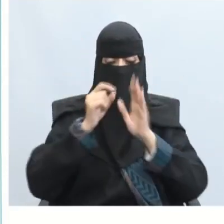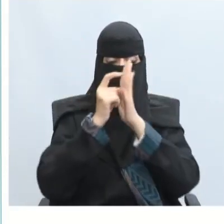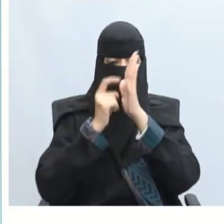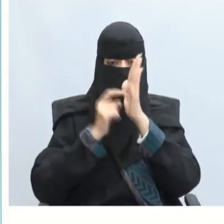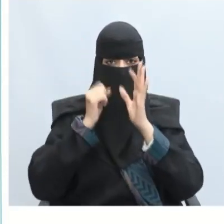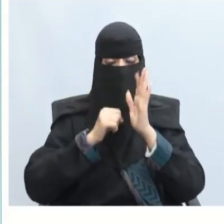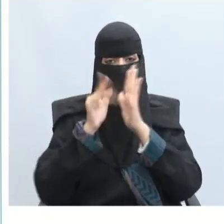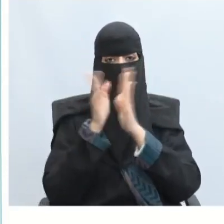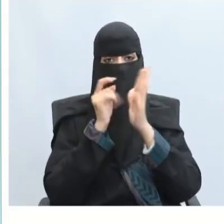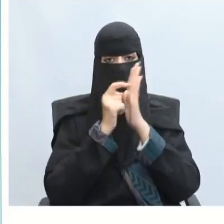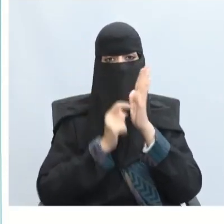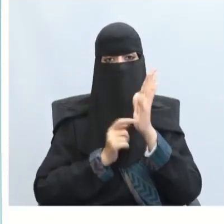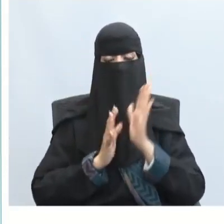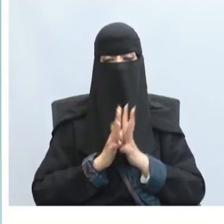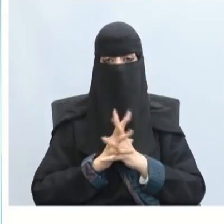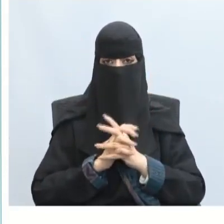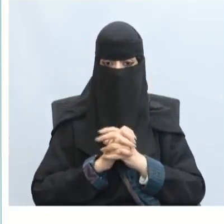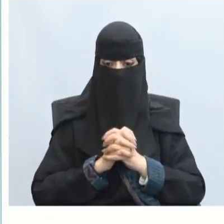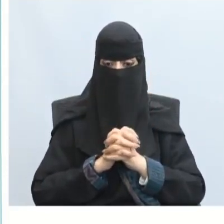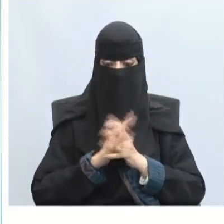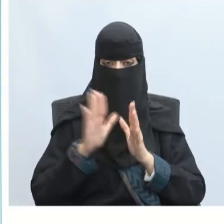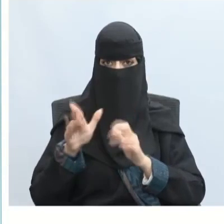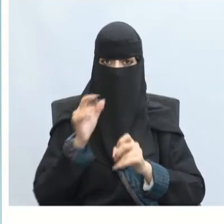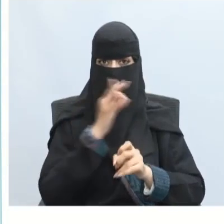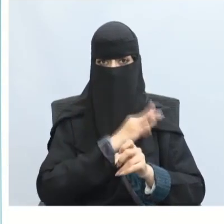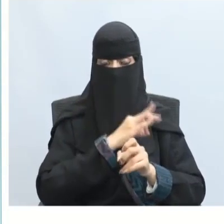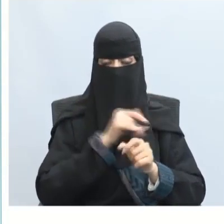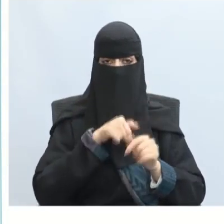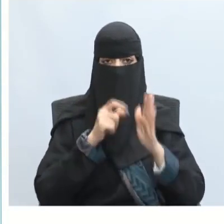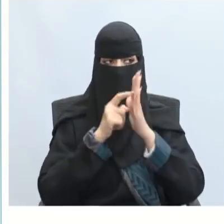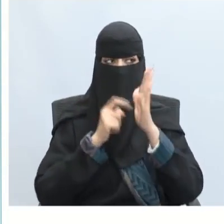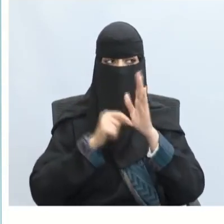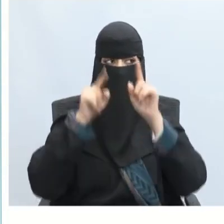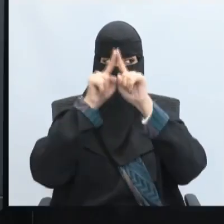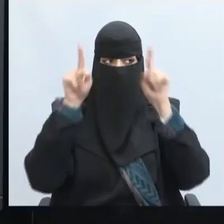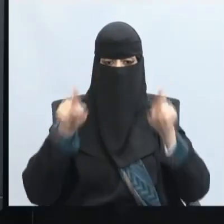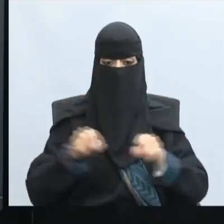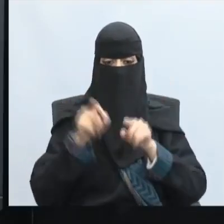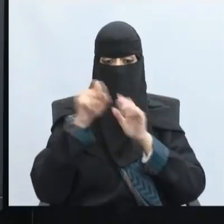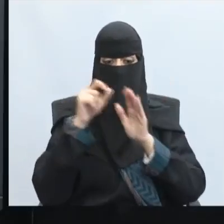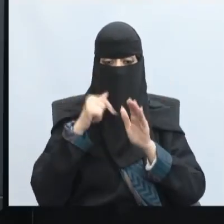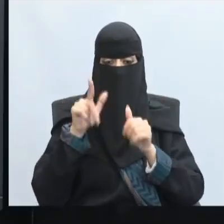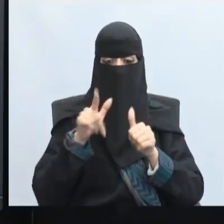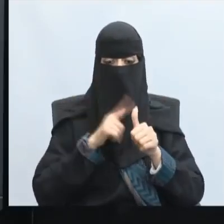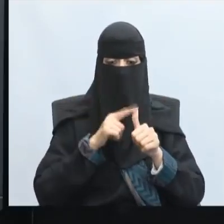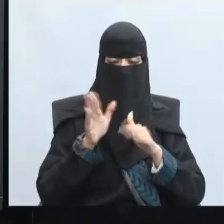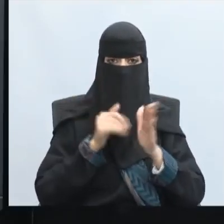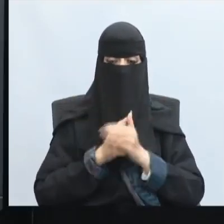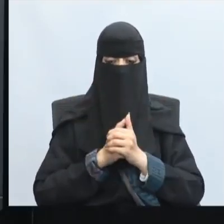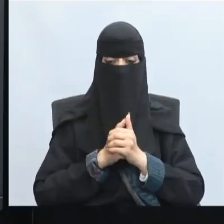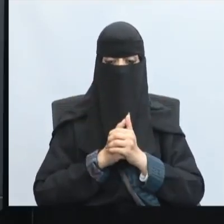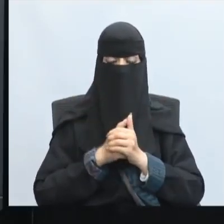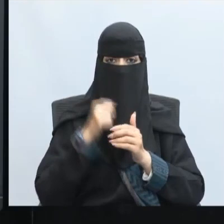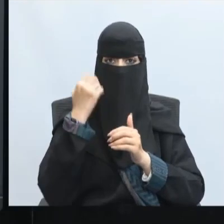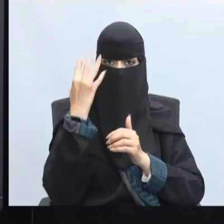الشفافيه والضبط والتنظيم هذه فوائد الانظمه واللوائح فوائد الانظمه واللوائح